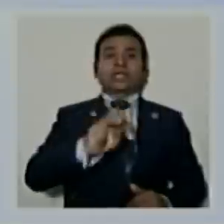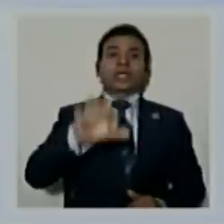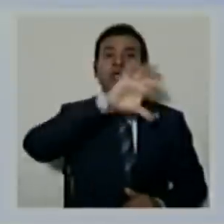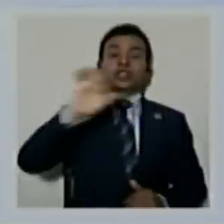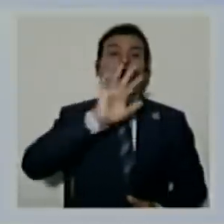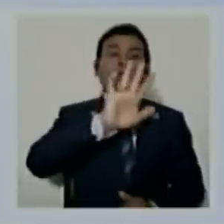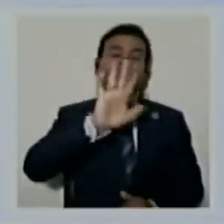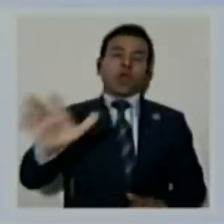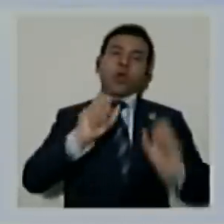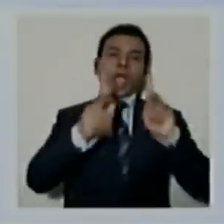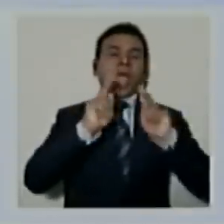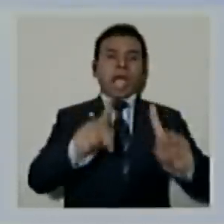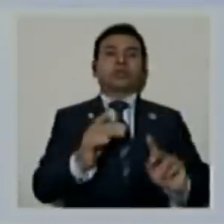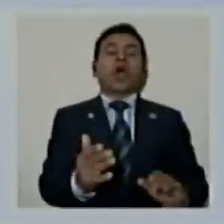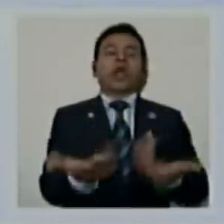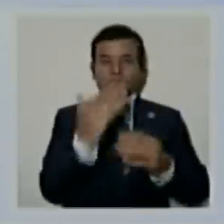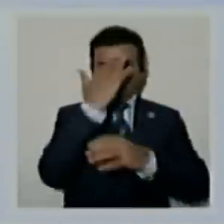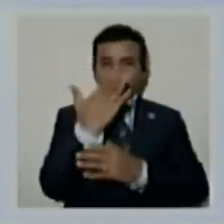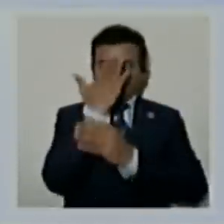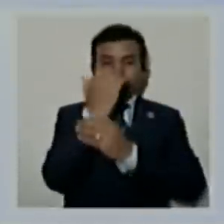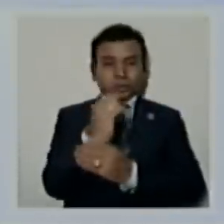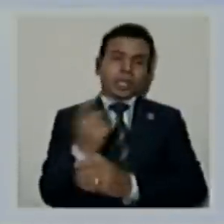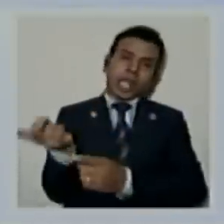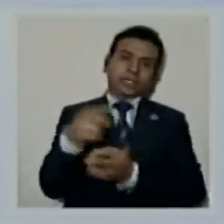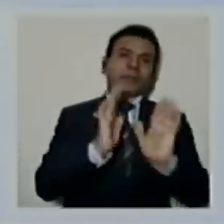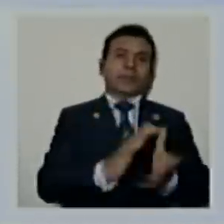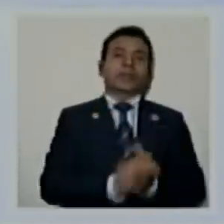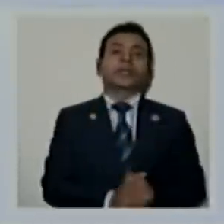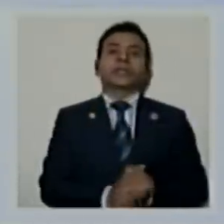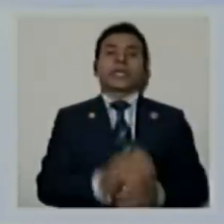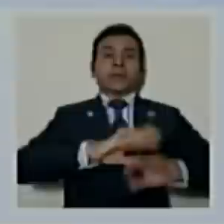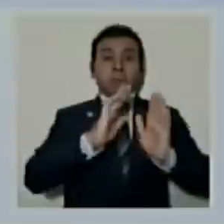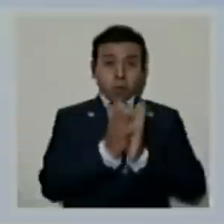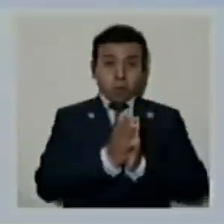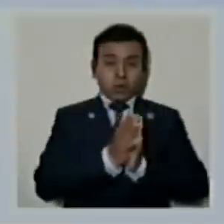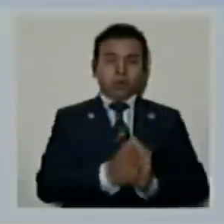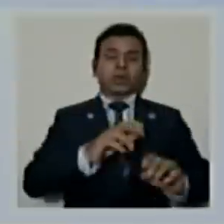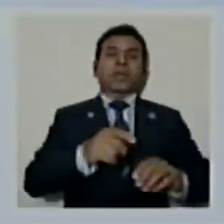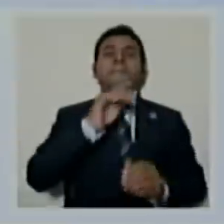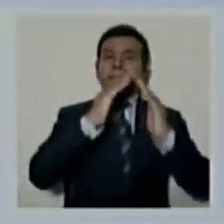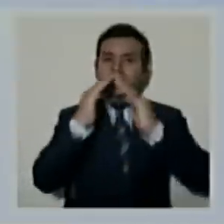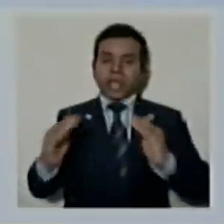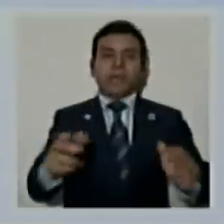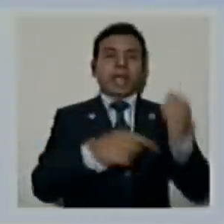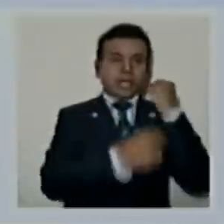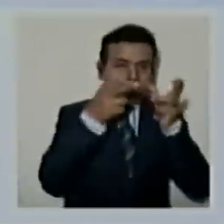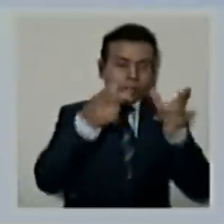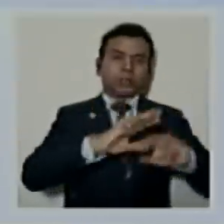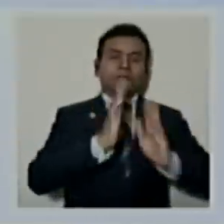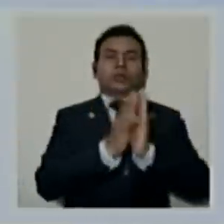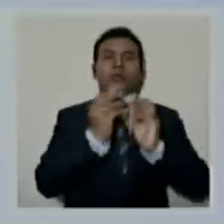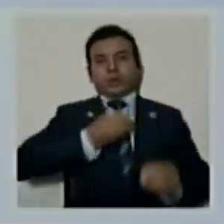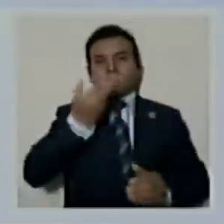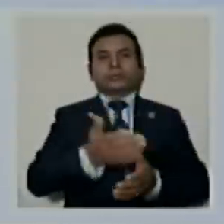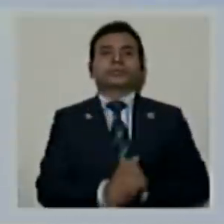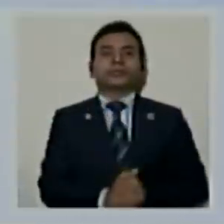কোয়ারেন্টাইনে তাৎক্ষণিকভাবে কোয়ারেন্টাইনে রাখা যায় 30955 জনকে। আমরা যে কোয়ারেন্টাইন বললাম এটা বাসা এবং